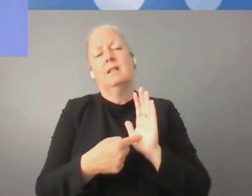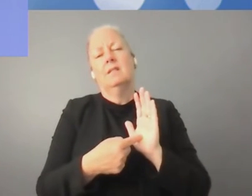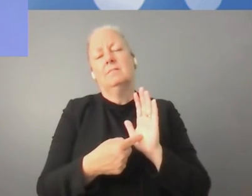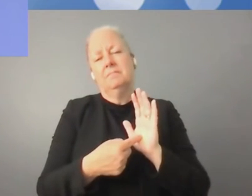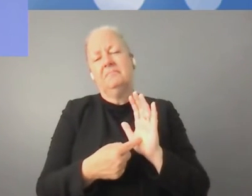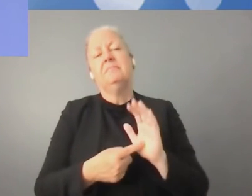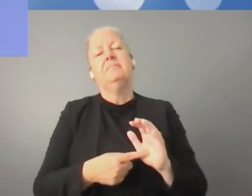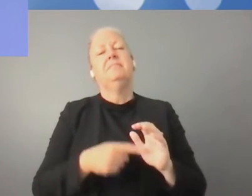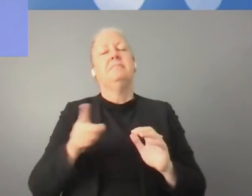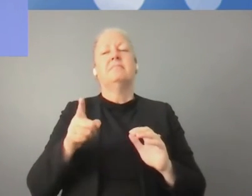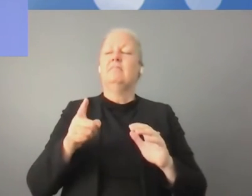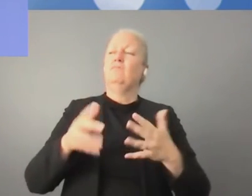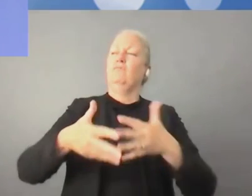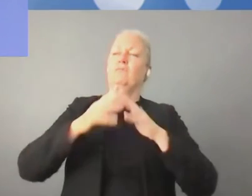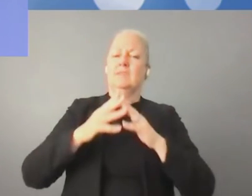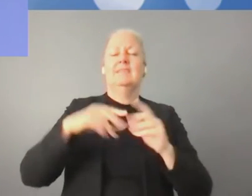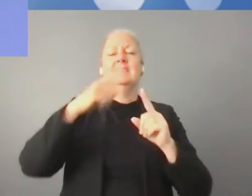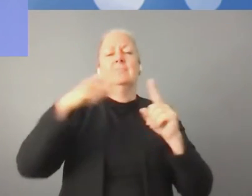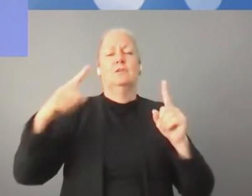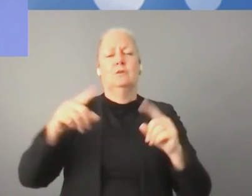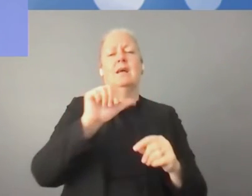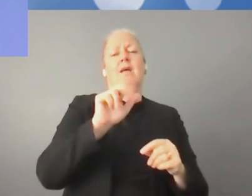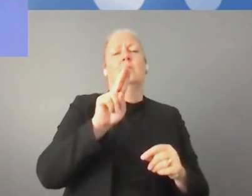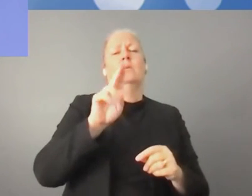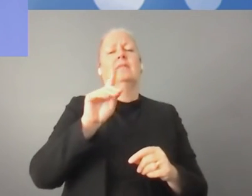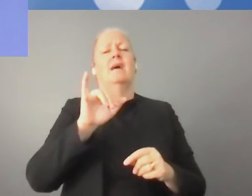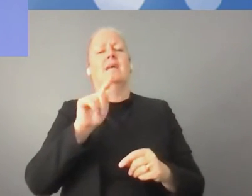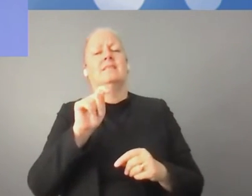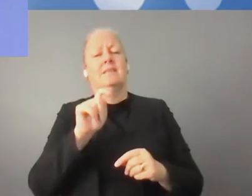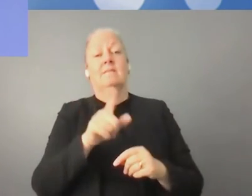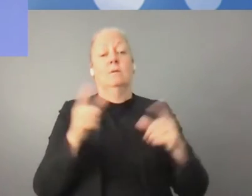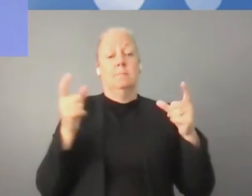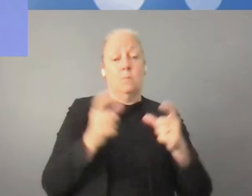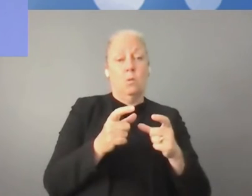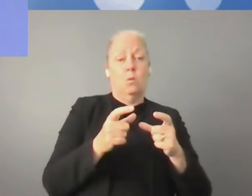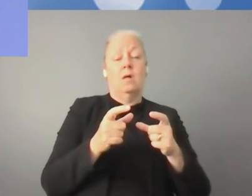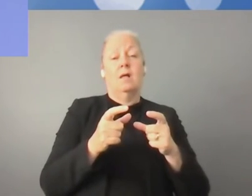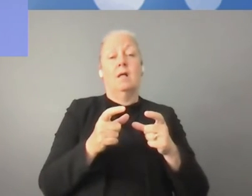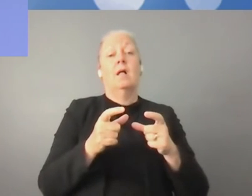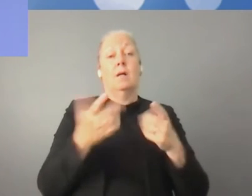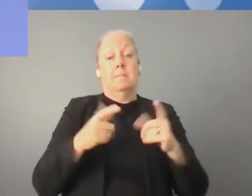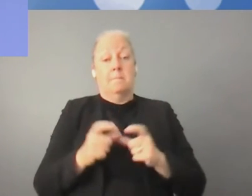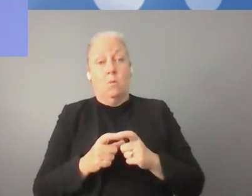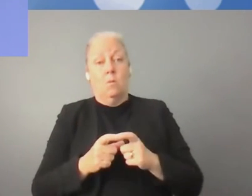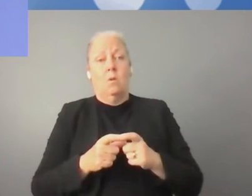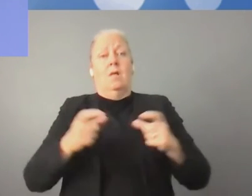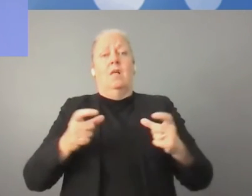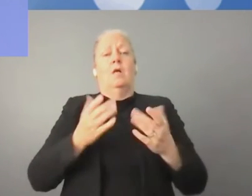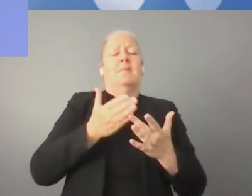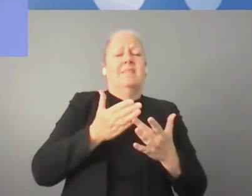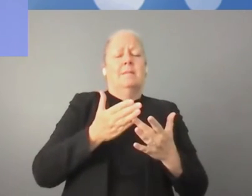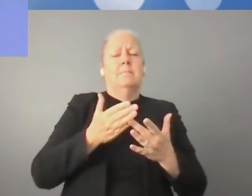Это то место, в котором предприниматели могут получить поддержку, консультацию по новым